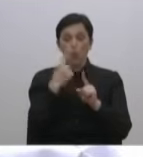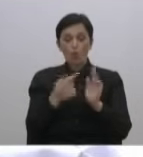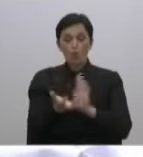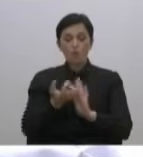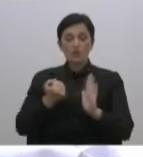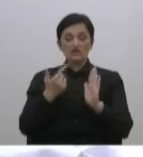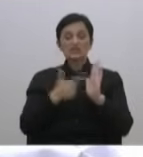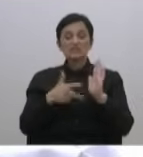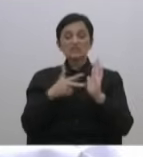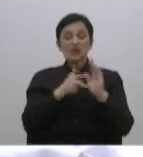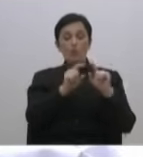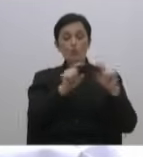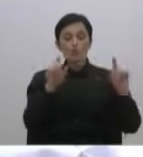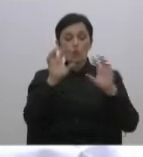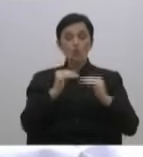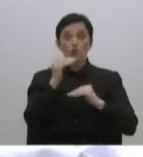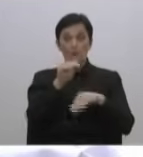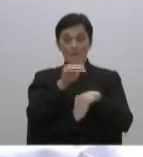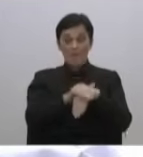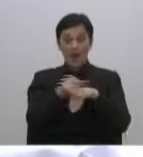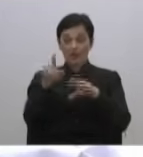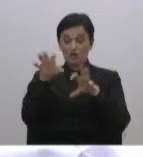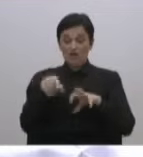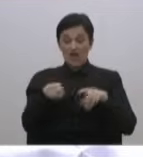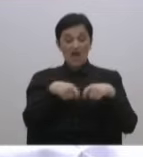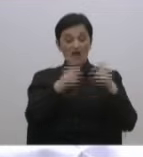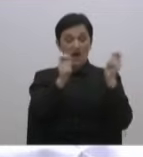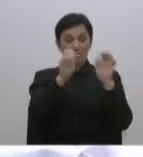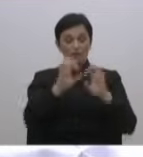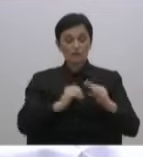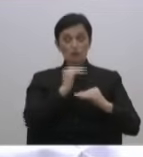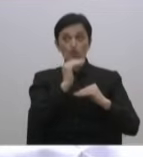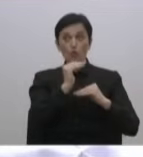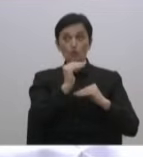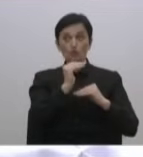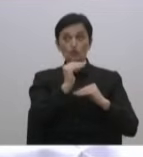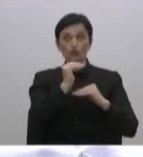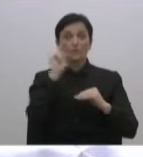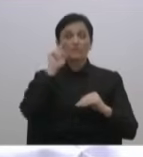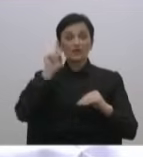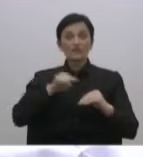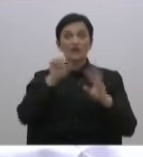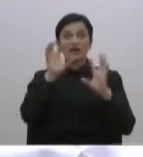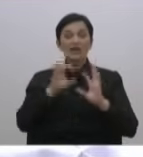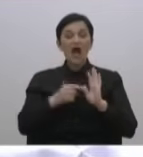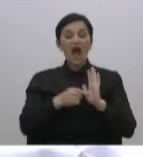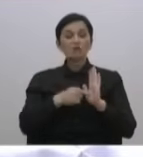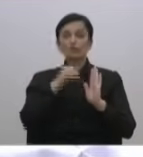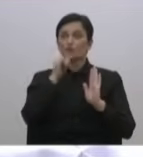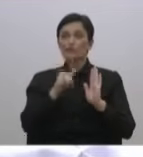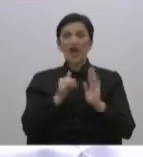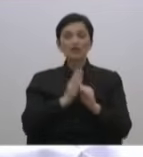78 მუხლი კონსტიტუციაში ფაქტობრივად ამ კანონით არ ღვევთ ამ კონსტიტუციას და ვიცით რომ ამ კანონით ჩვენ ვერ